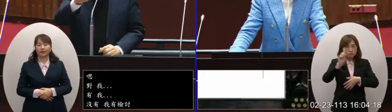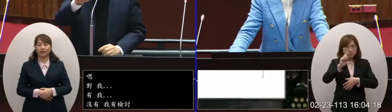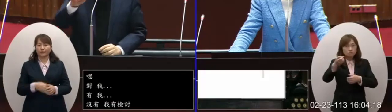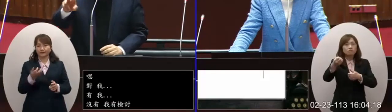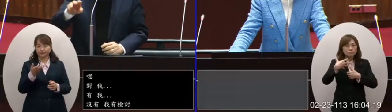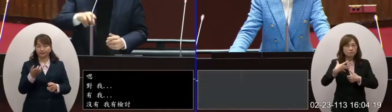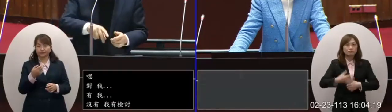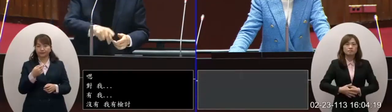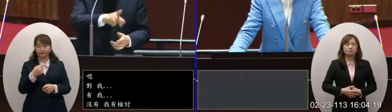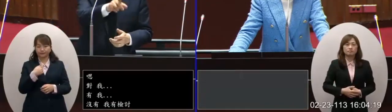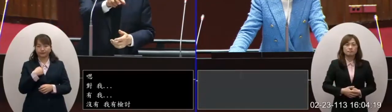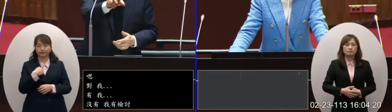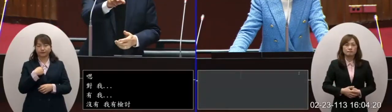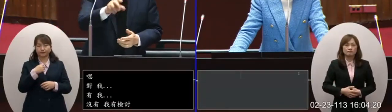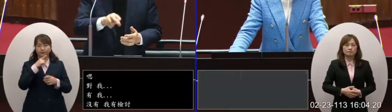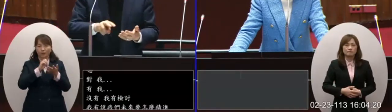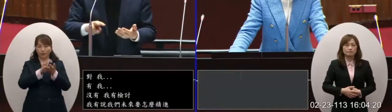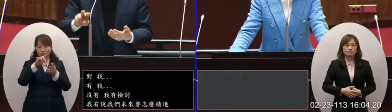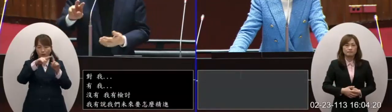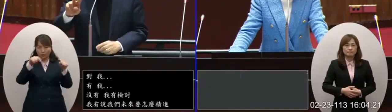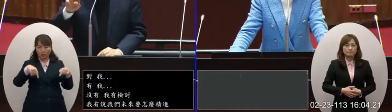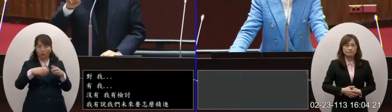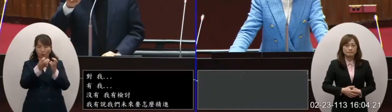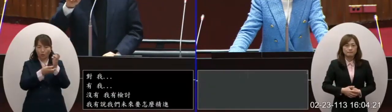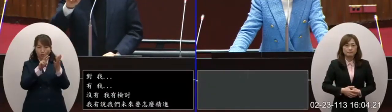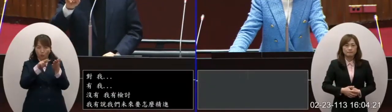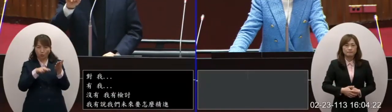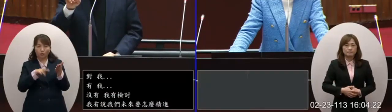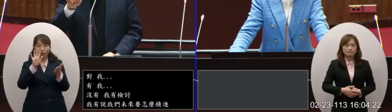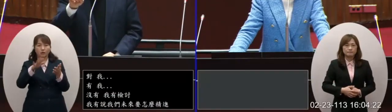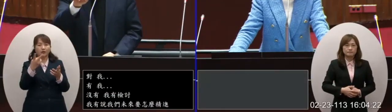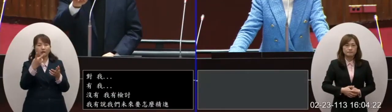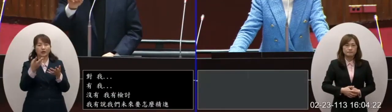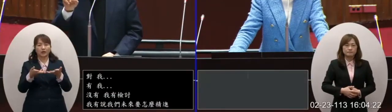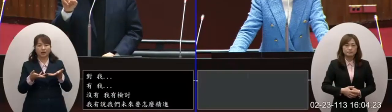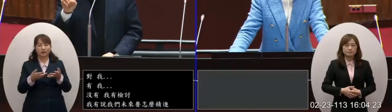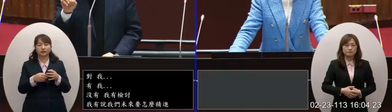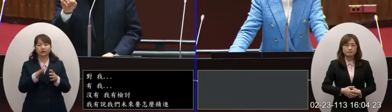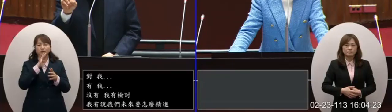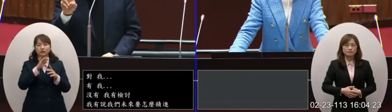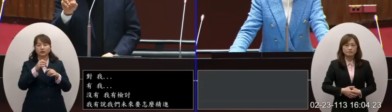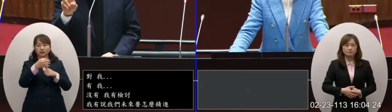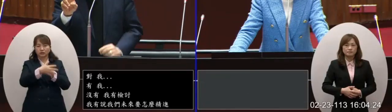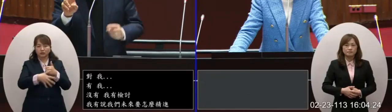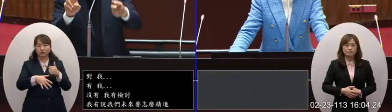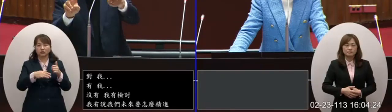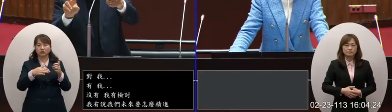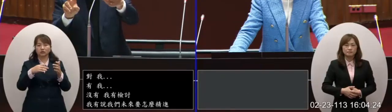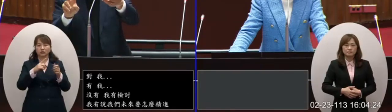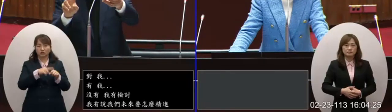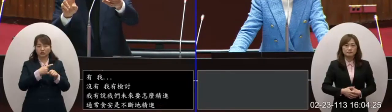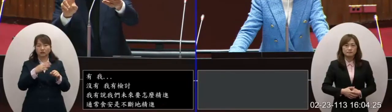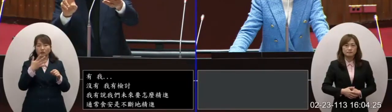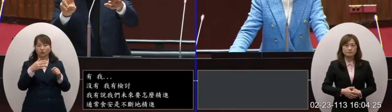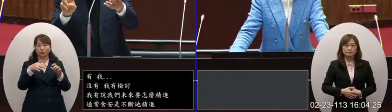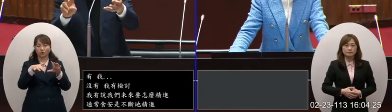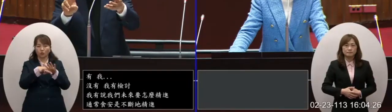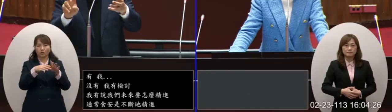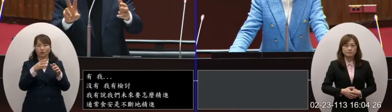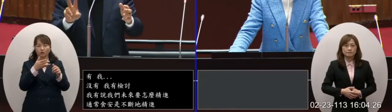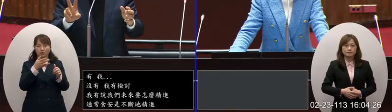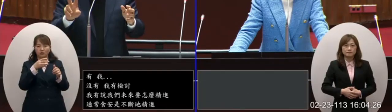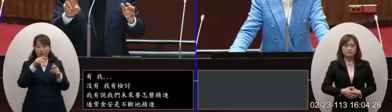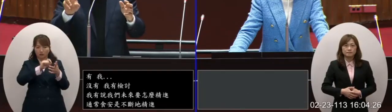刚才我不是在我的报告哈，如果详细看，我们有两件还是系统性的问题嘛哈，我在文章里面有